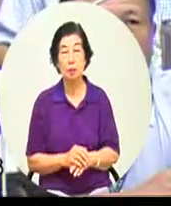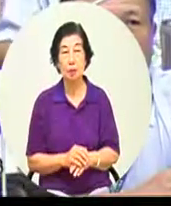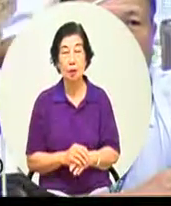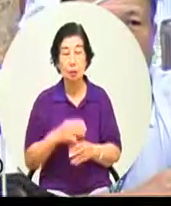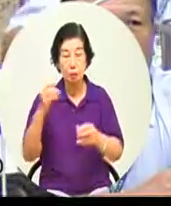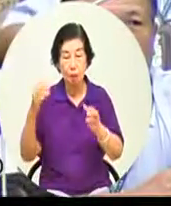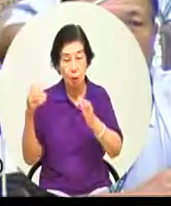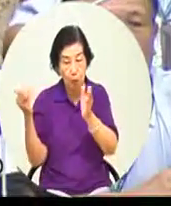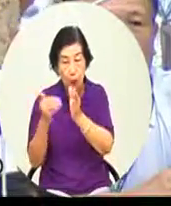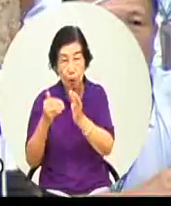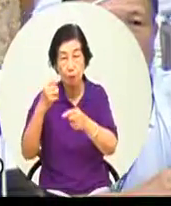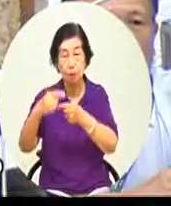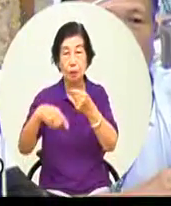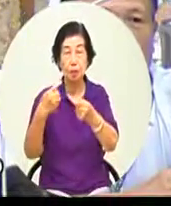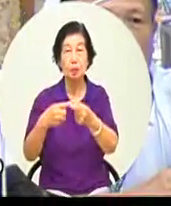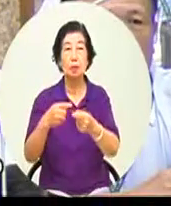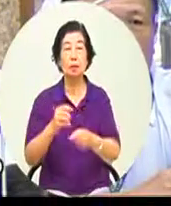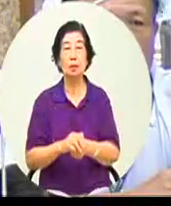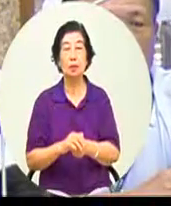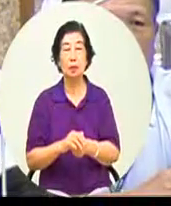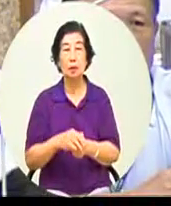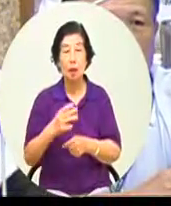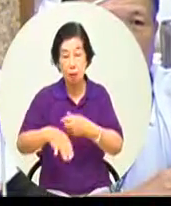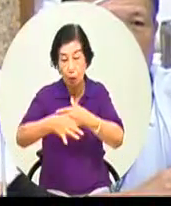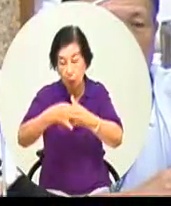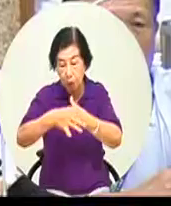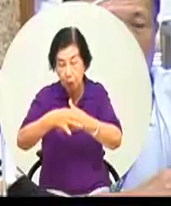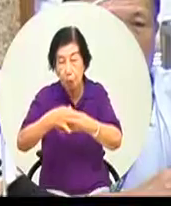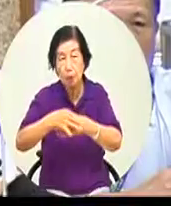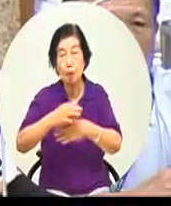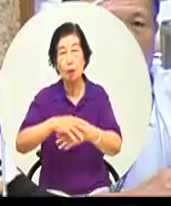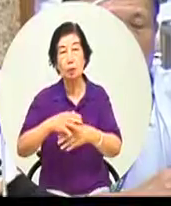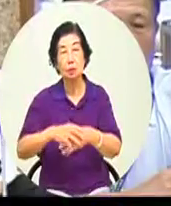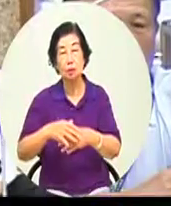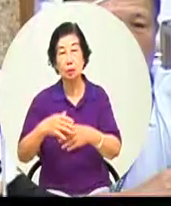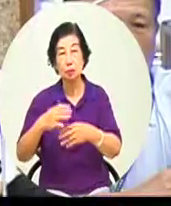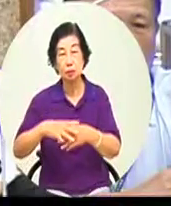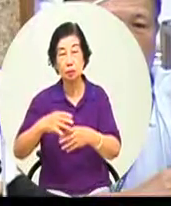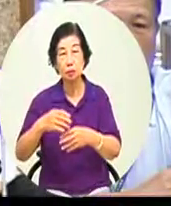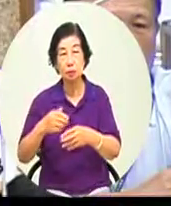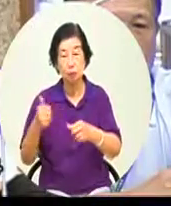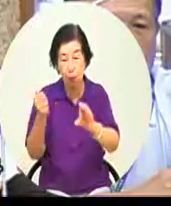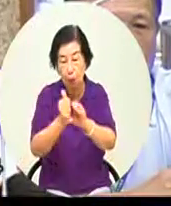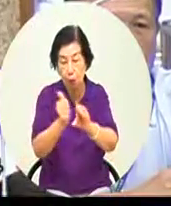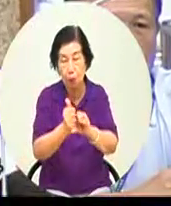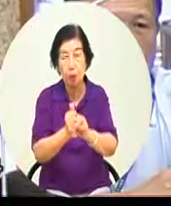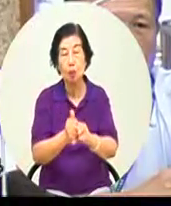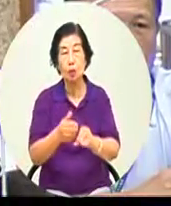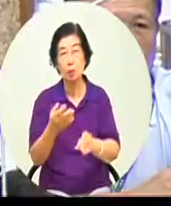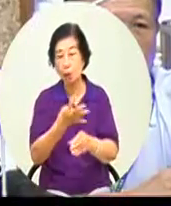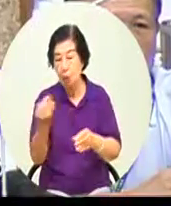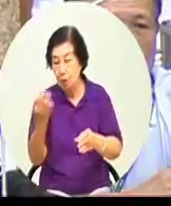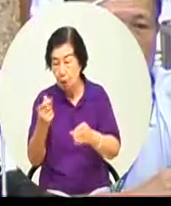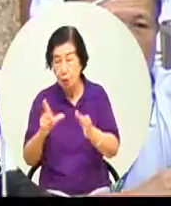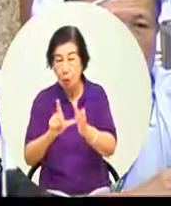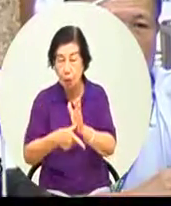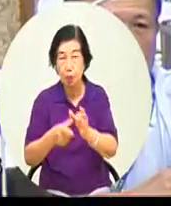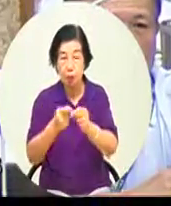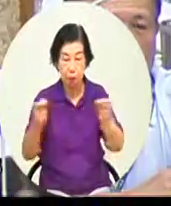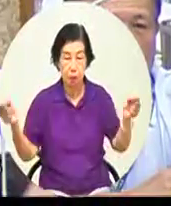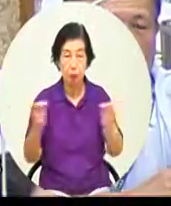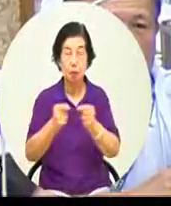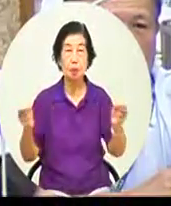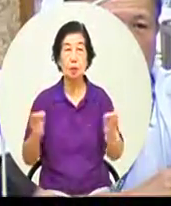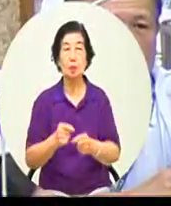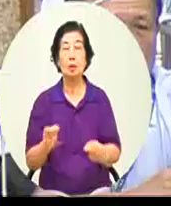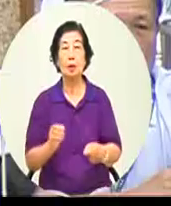年。 将近一年，那我们还要试营运试到多久？ 我们目前哈，其实我们现在已经 我们现在试营运的这个整个